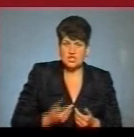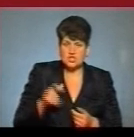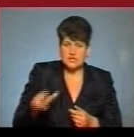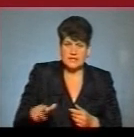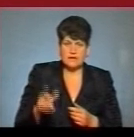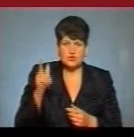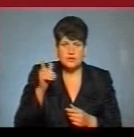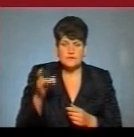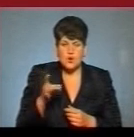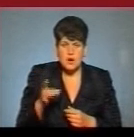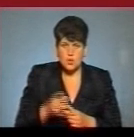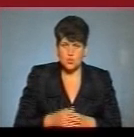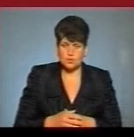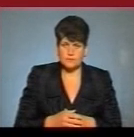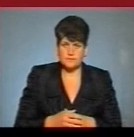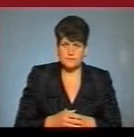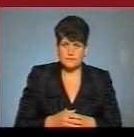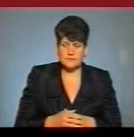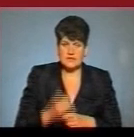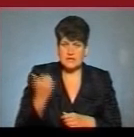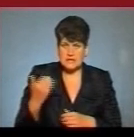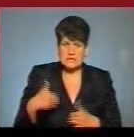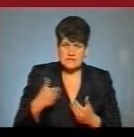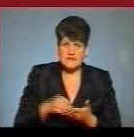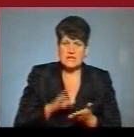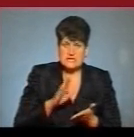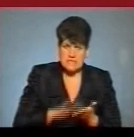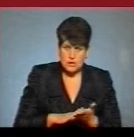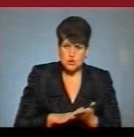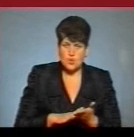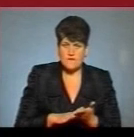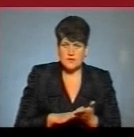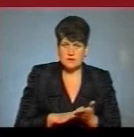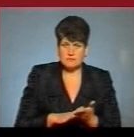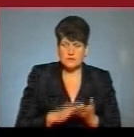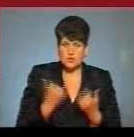Чортківського району. Їхні звернення зареєстровані